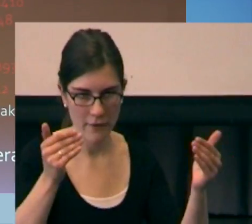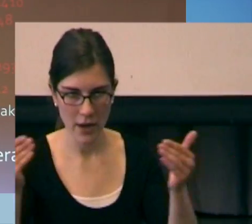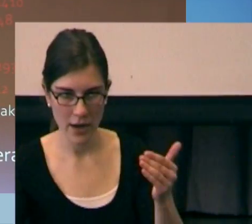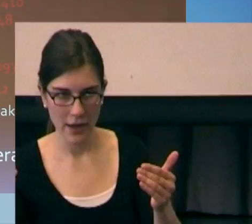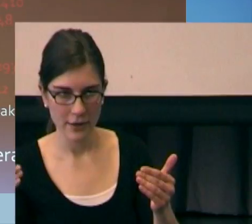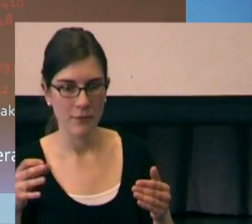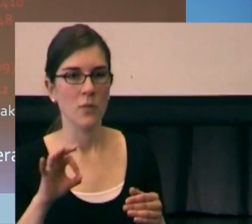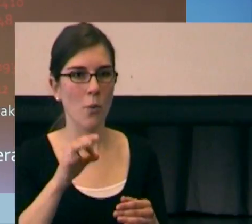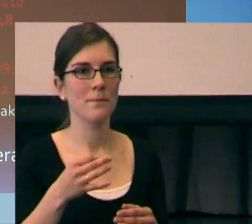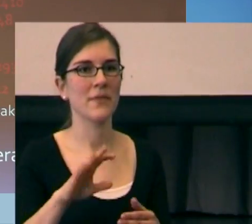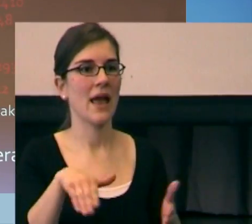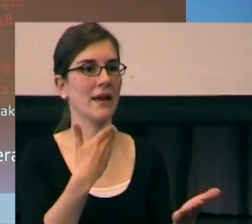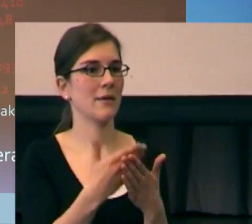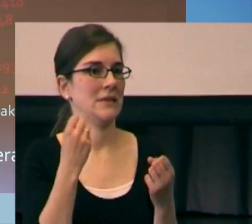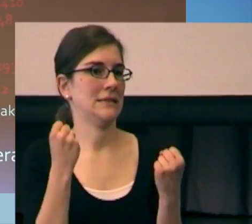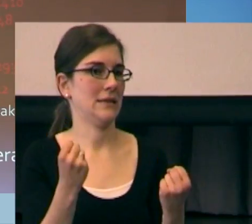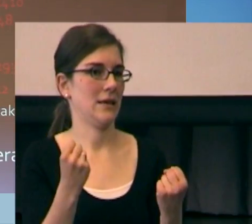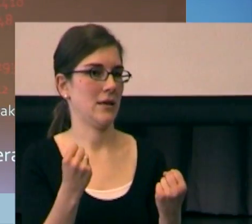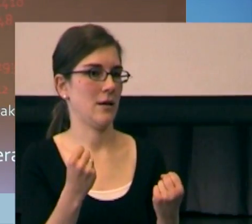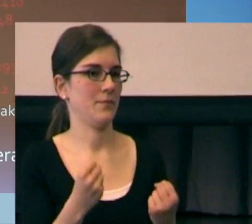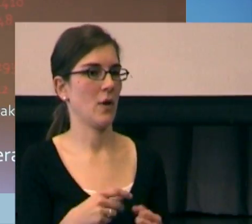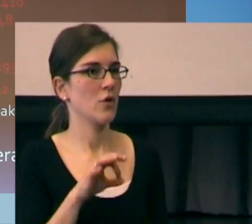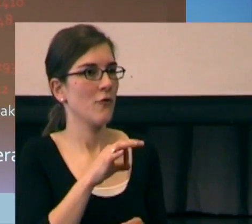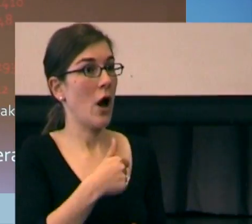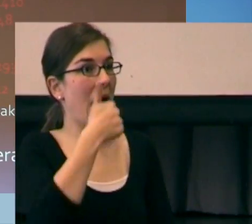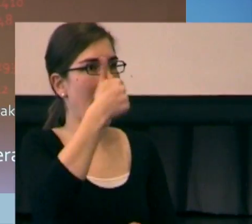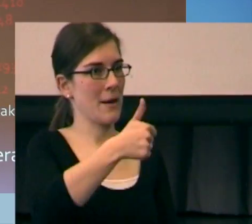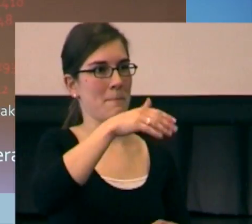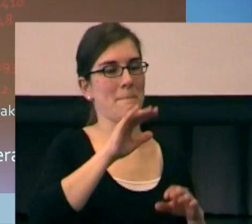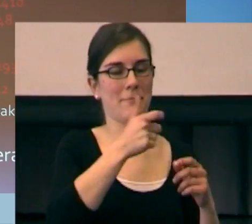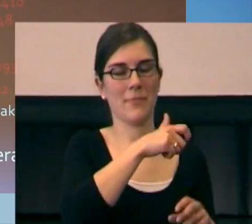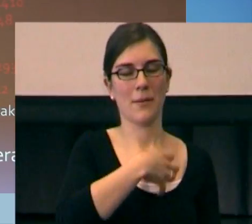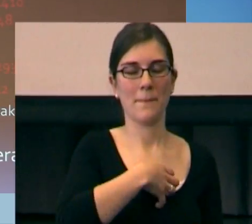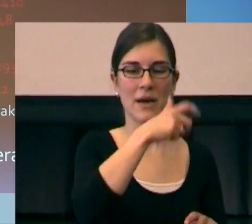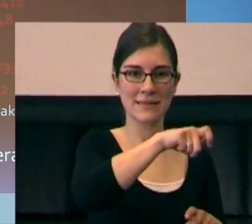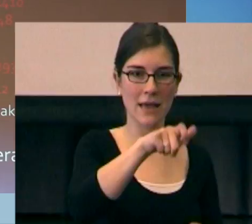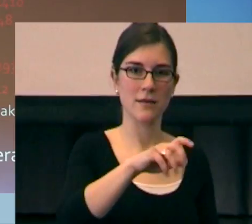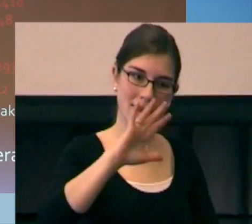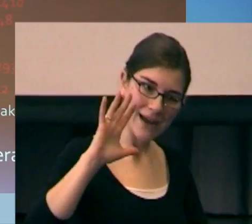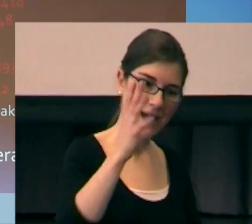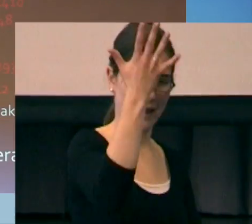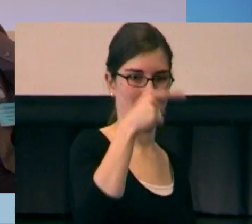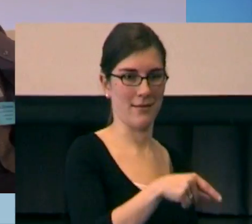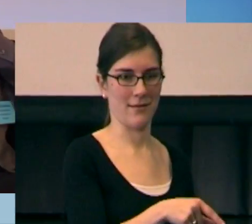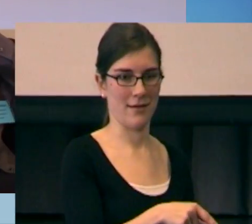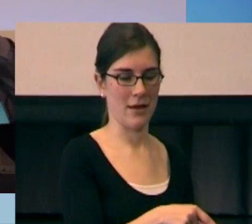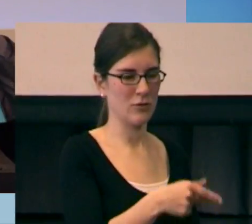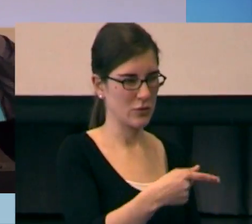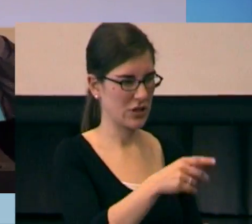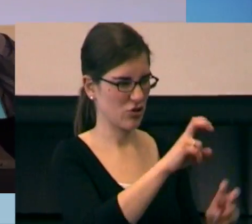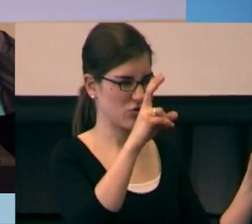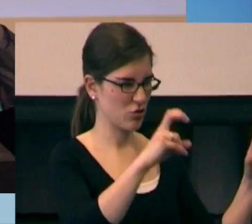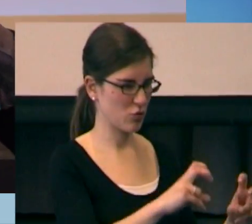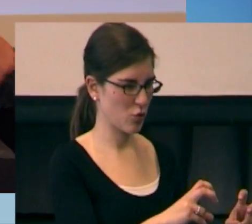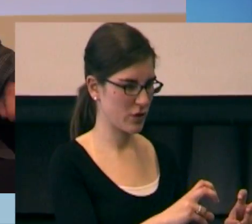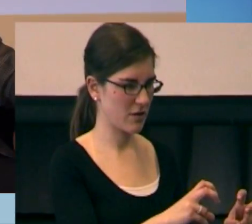um quasi einen Patienten vor dem Tod, vor Prostatakrebs zu retten. Und bei diesen Studien, die nicht